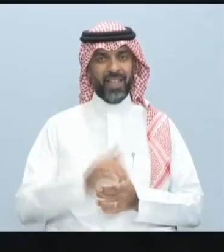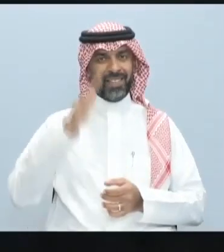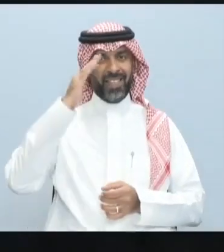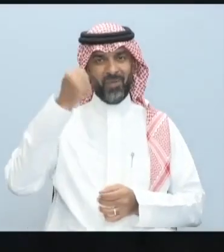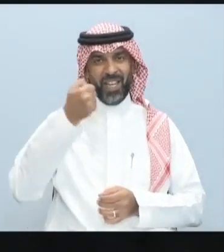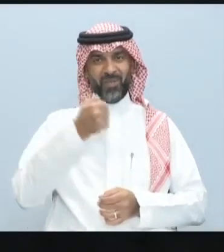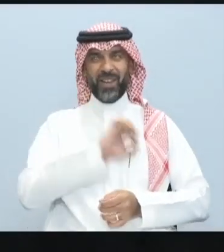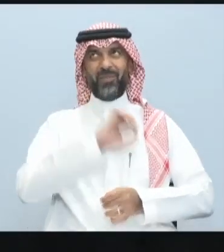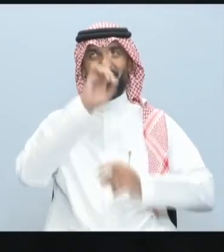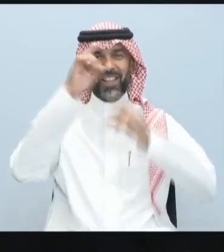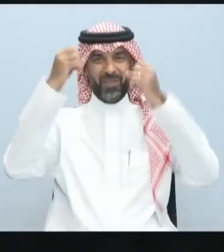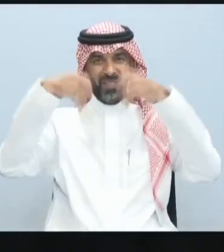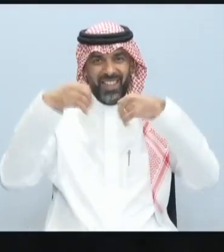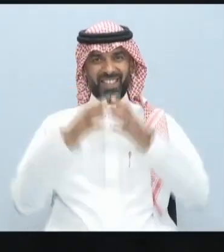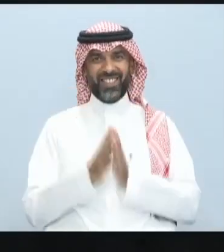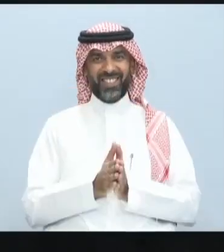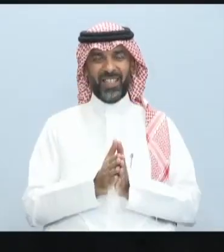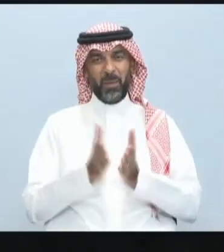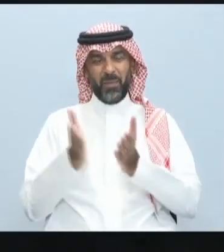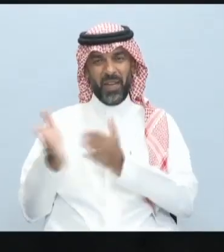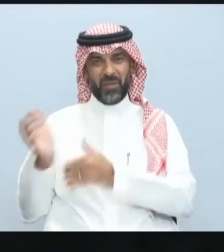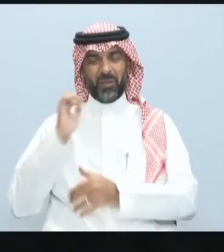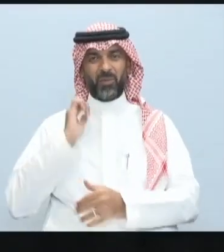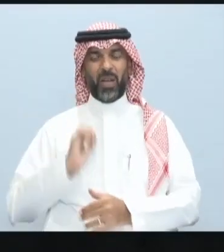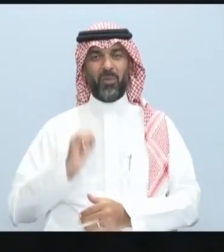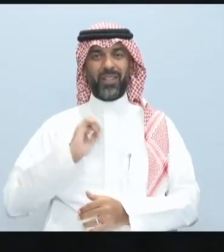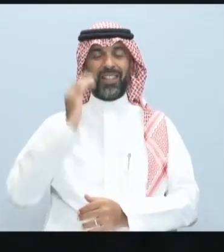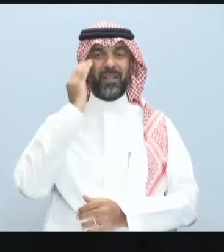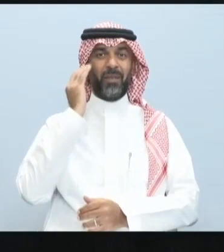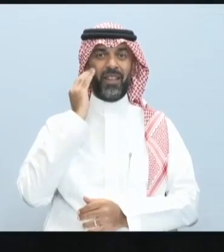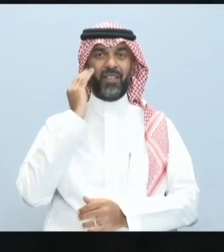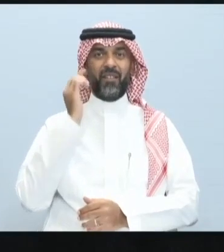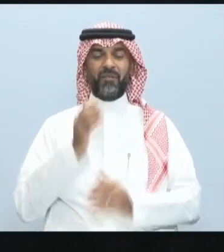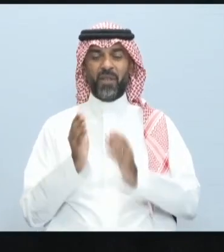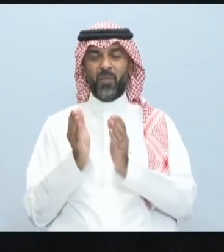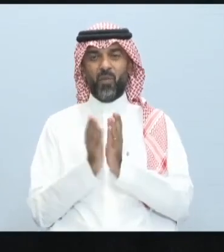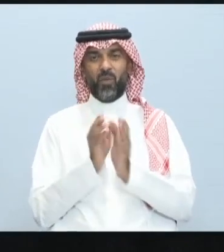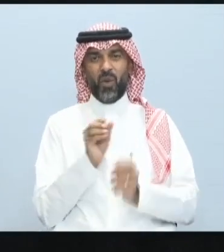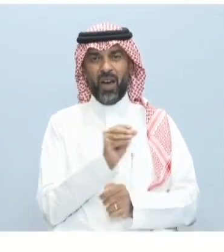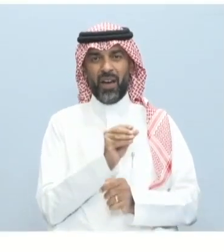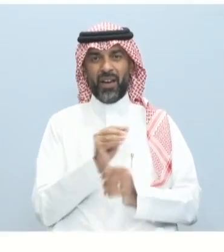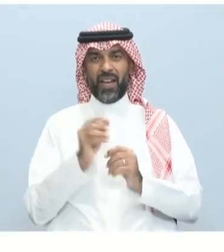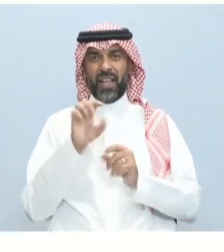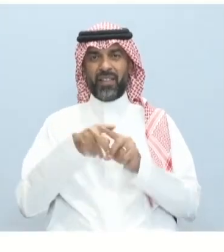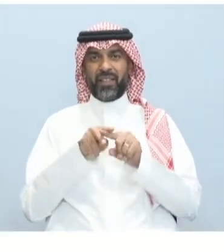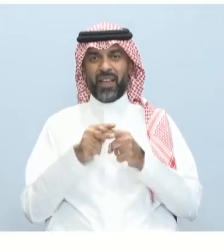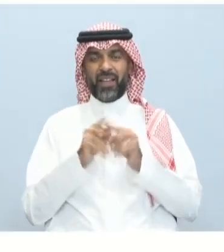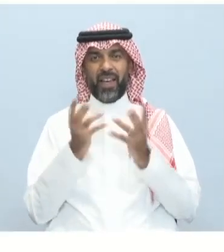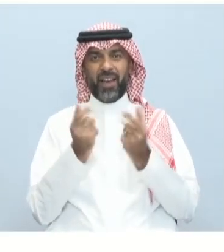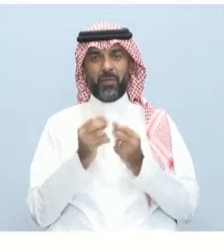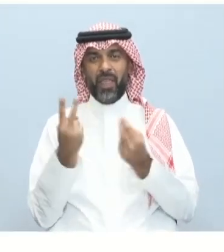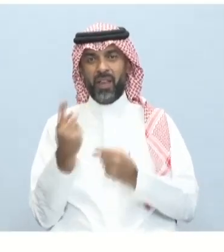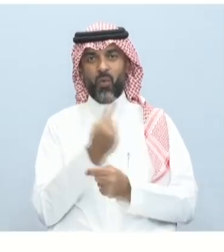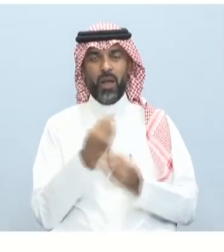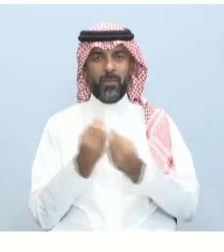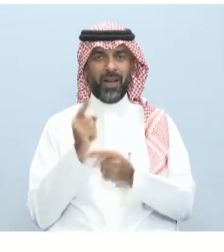السلام عليكم ورحمة الله وبركاته. مرحبا بكم أعزائي الطلاب والطالبات في مقرر التقنية الرقمية 2-1. معكم